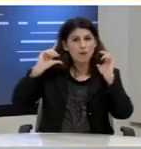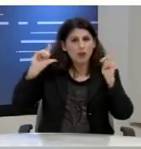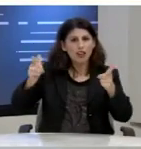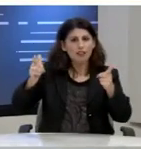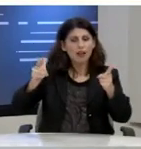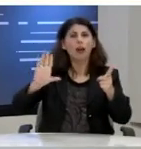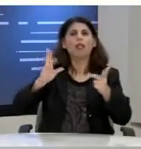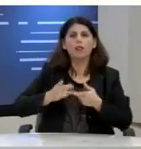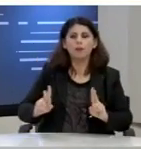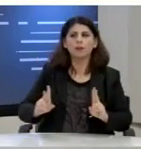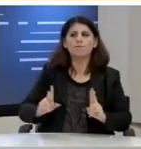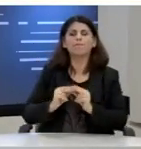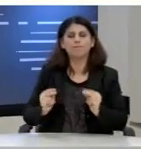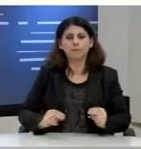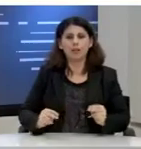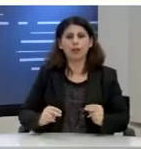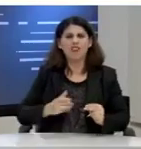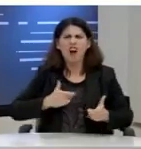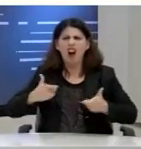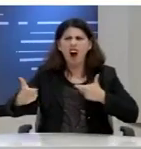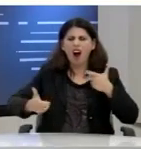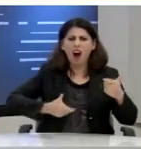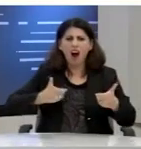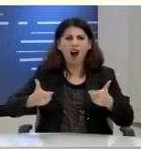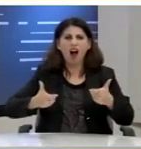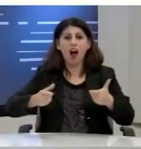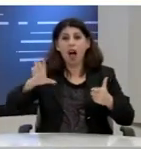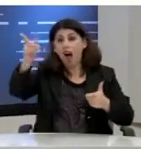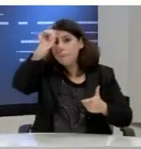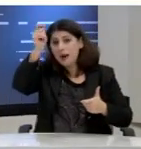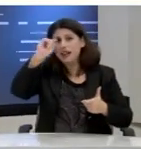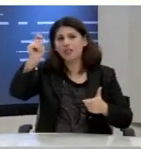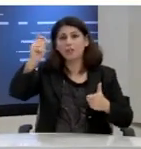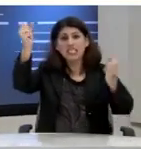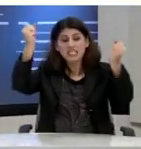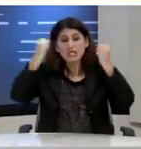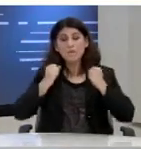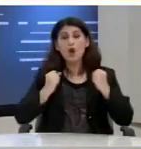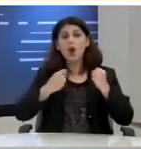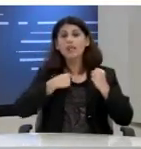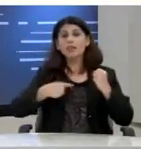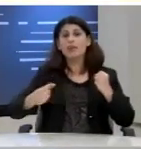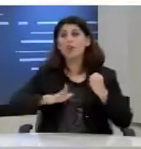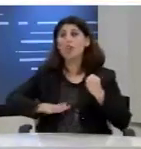κραυγές τους οδηγήθηκαν σε μια απαράδεκτη και βλαπτική για το ελληνικό έθνος συμπεριφορά. Λοιπόν,